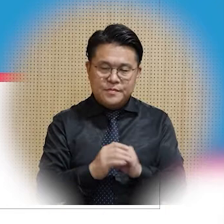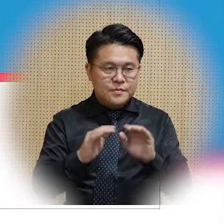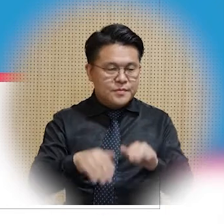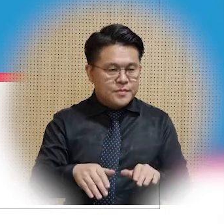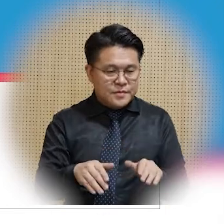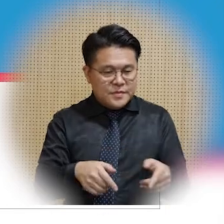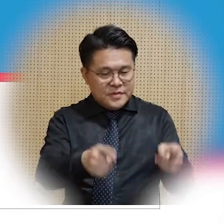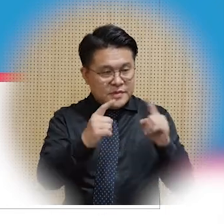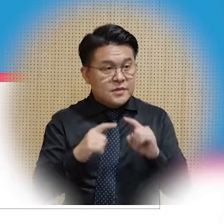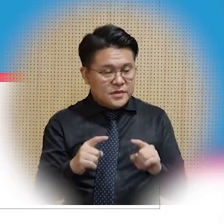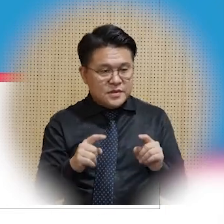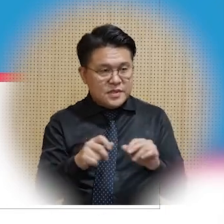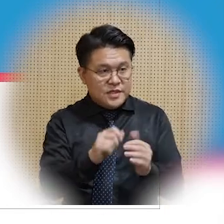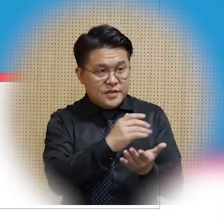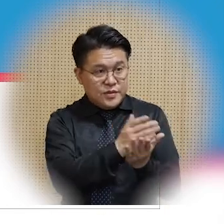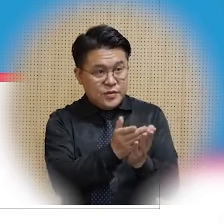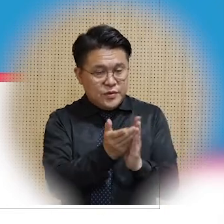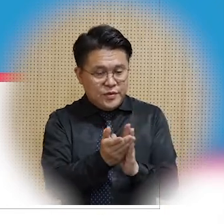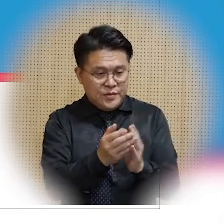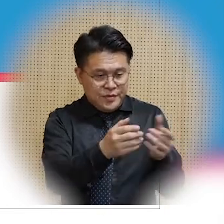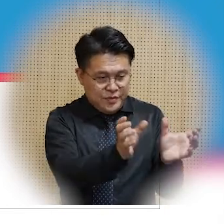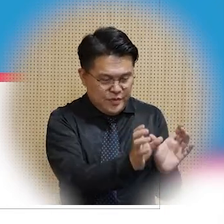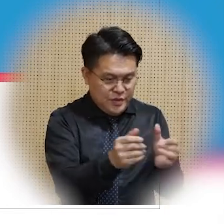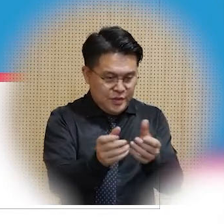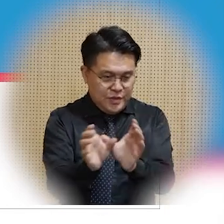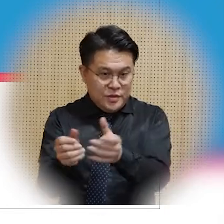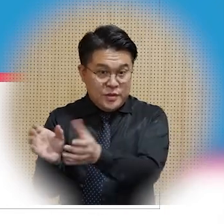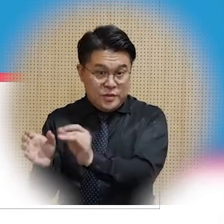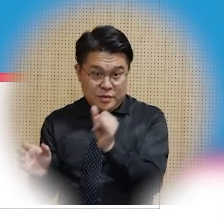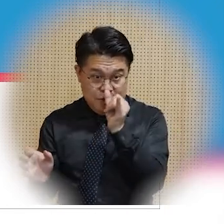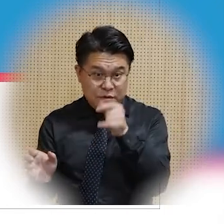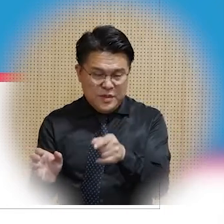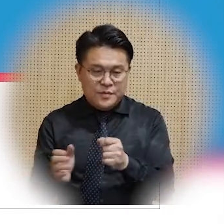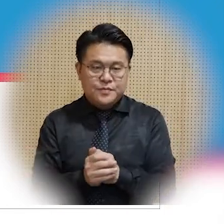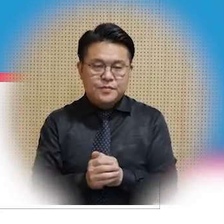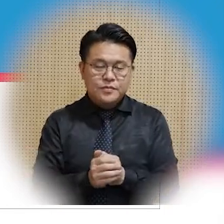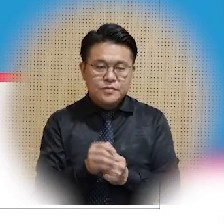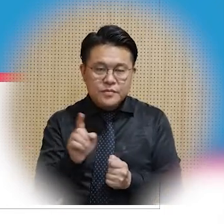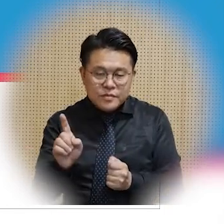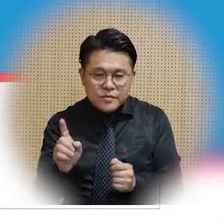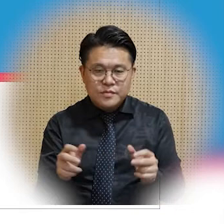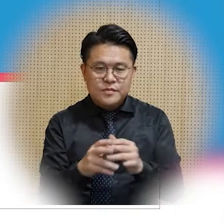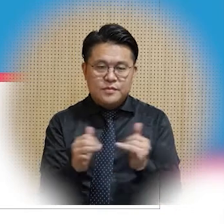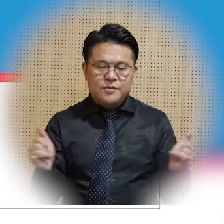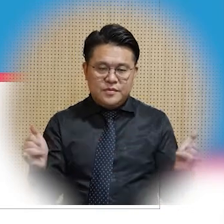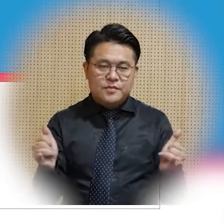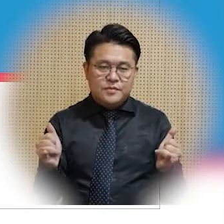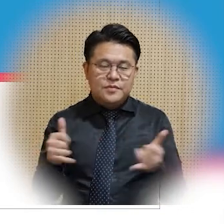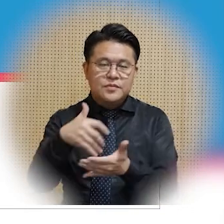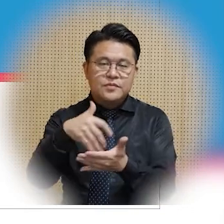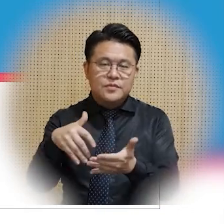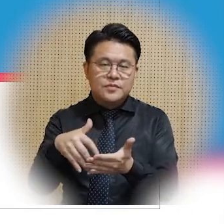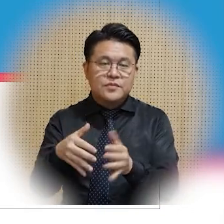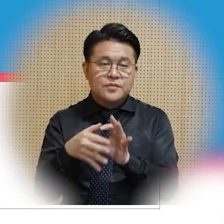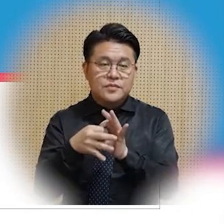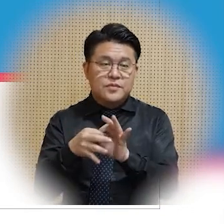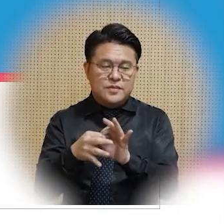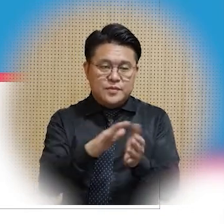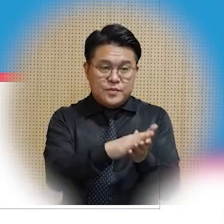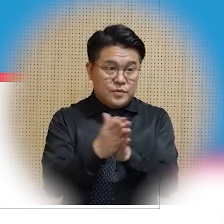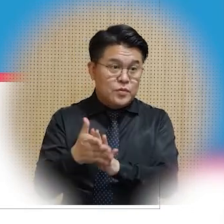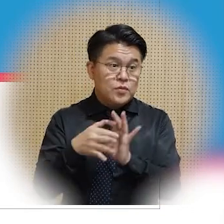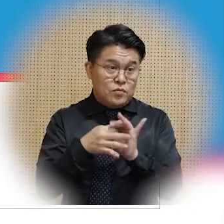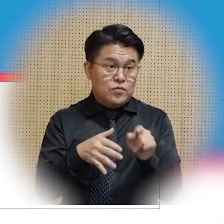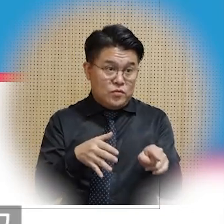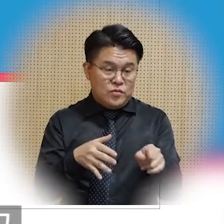주되게 참여하고 있는 장애 유형들이 몇 가지로 이제 좁혀지게 됩니다. 그 부분들은 바로 이제 장애 인구와 관련된 변동이랑도 연관성이